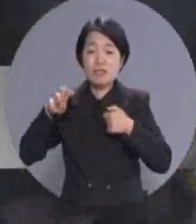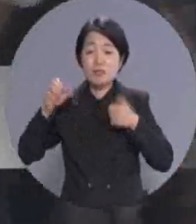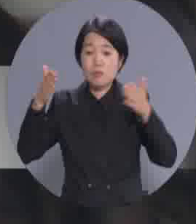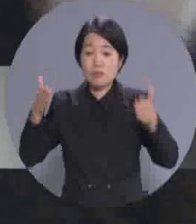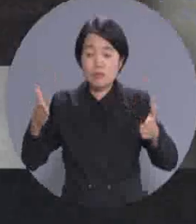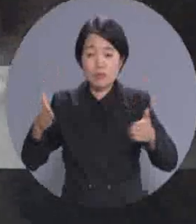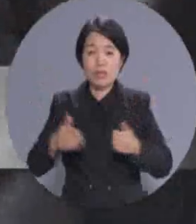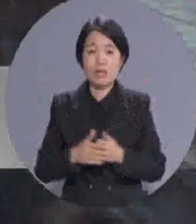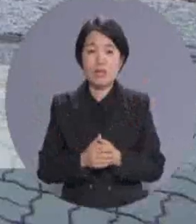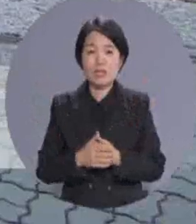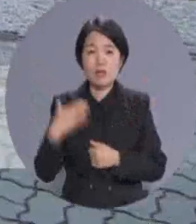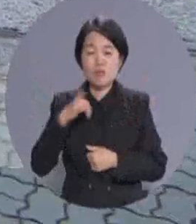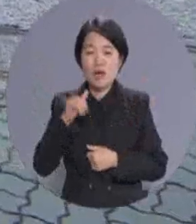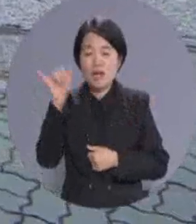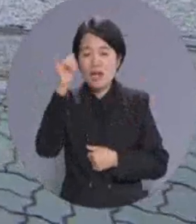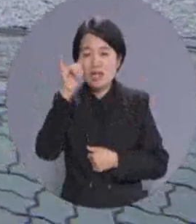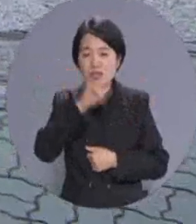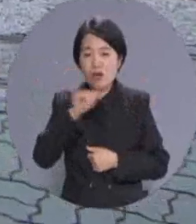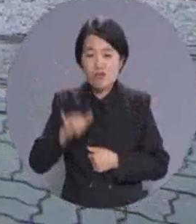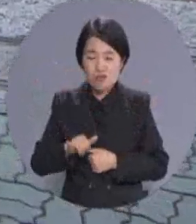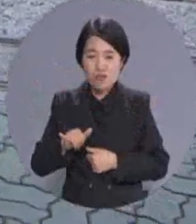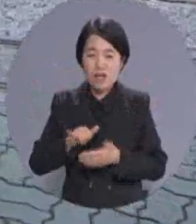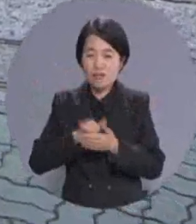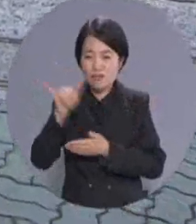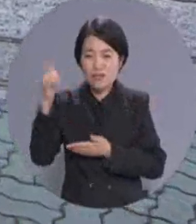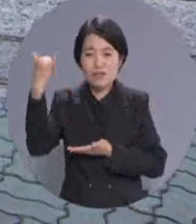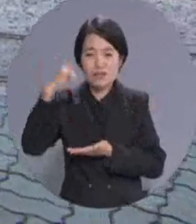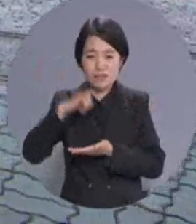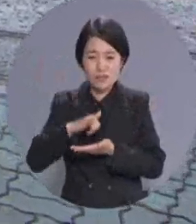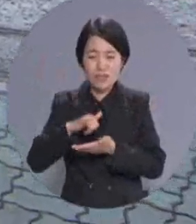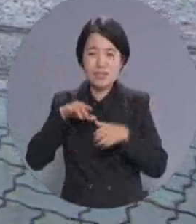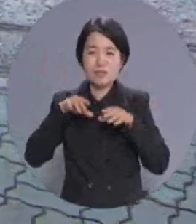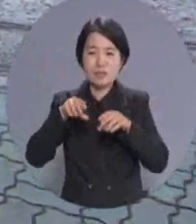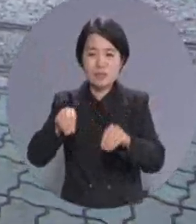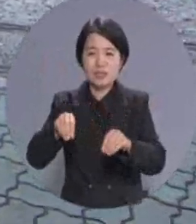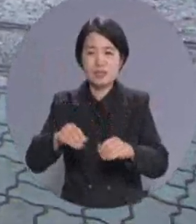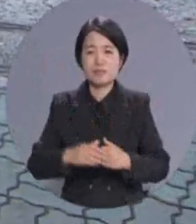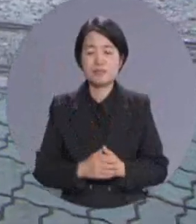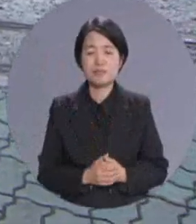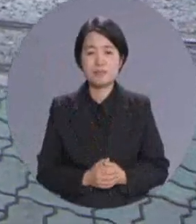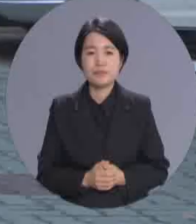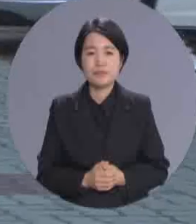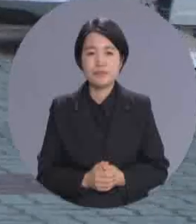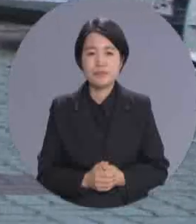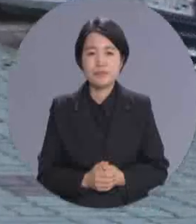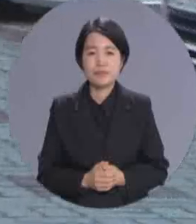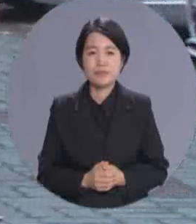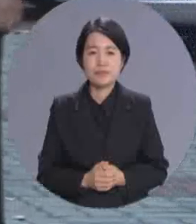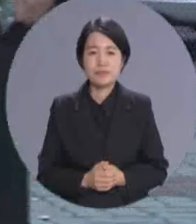3분간 무한 국내 전지역에 모든 항공기 이착륙이 전면 통제됩니다